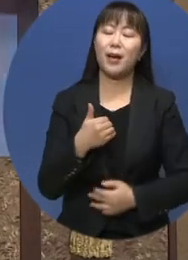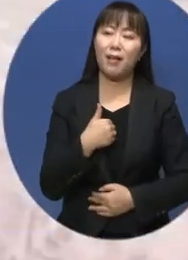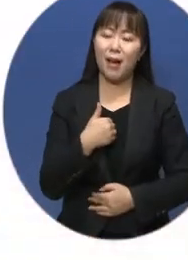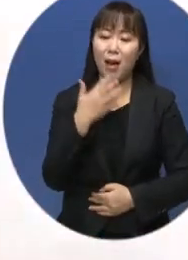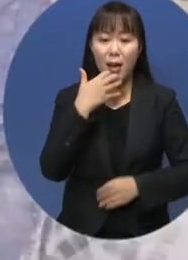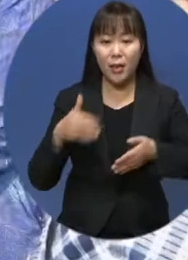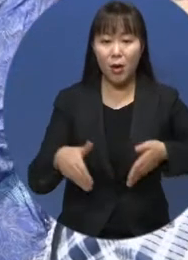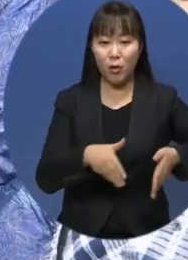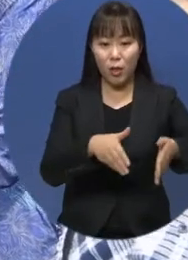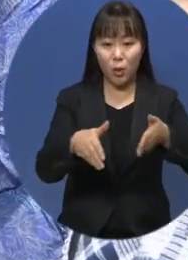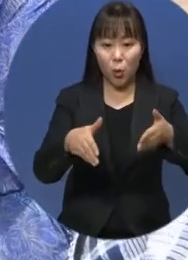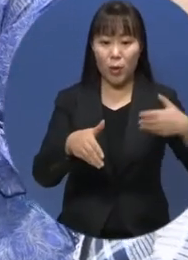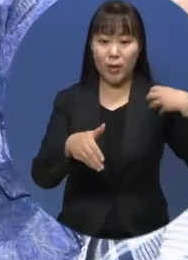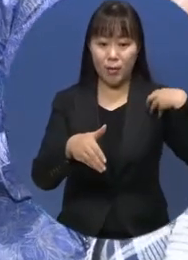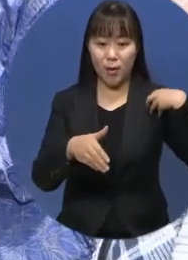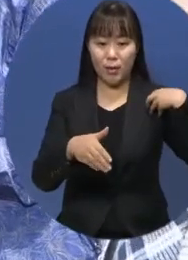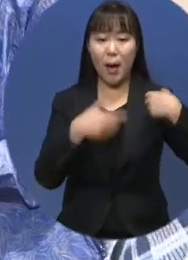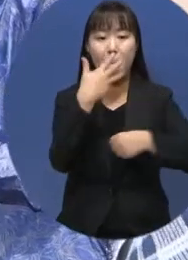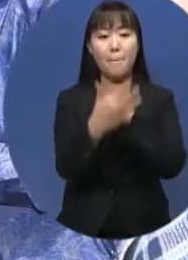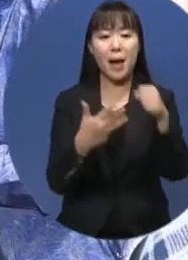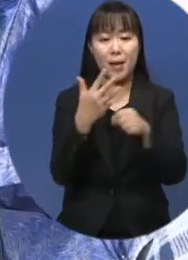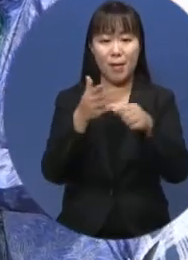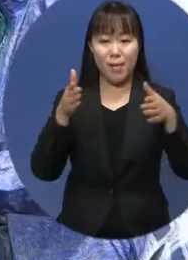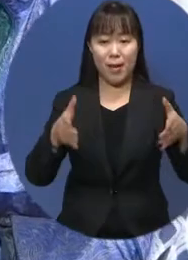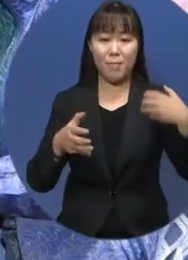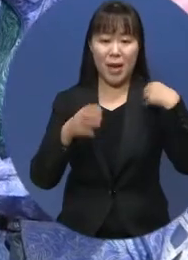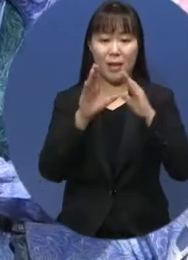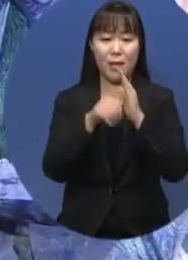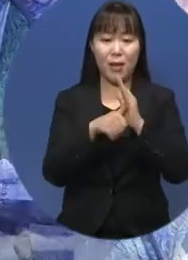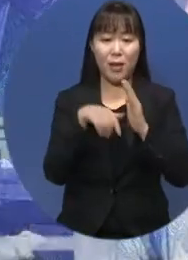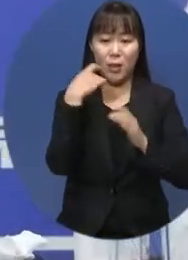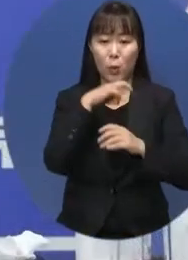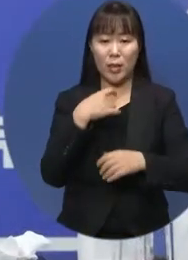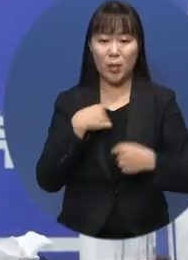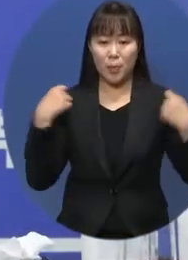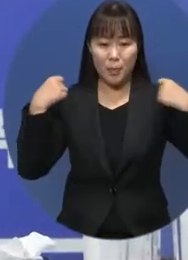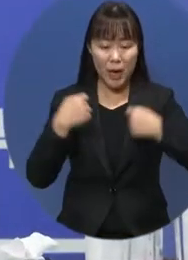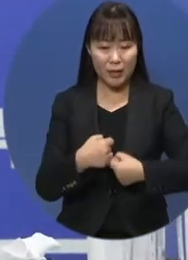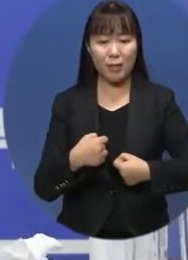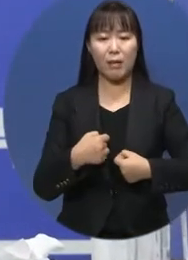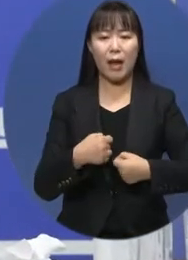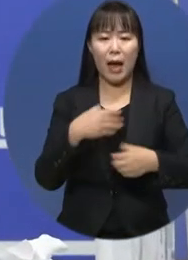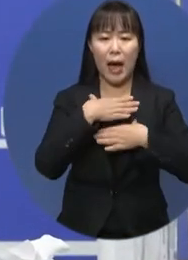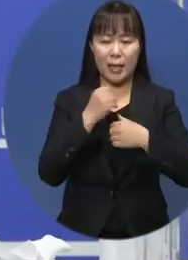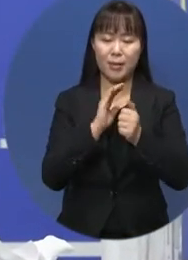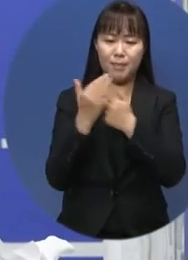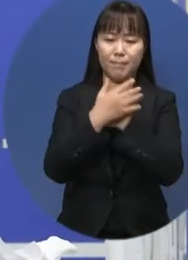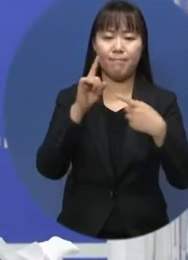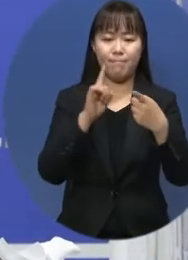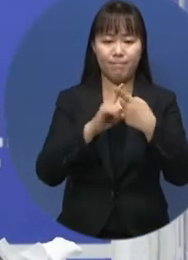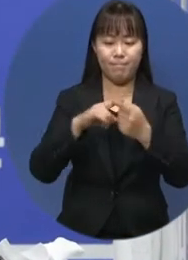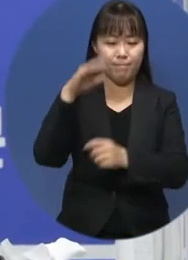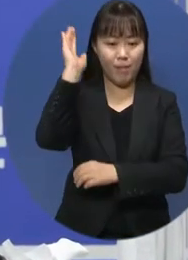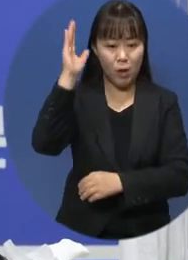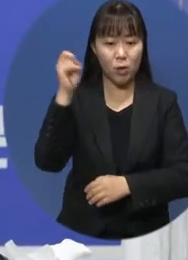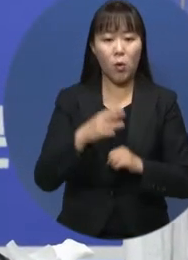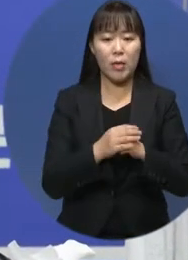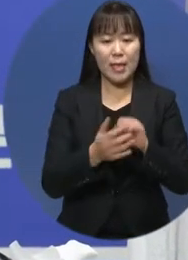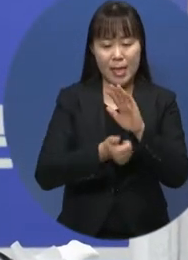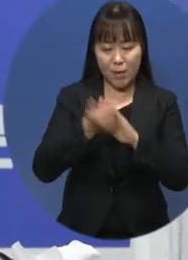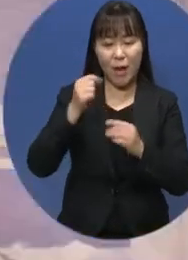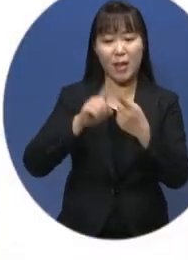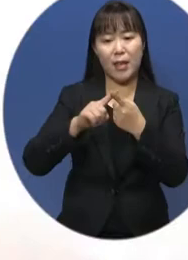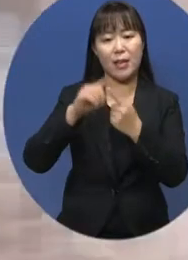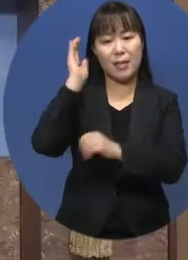경기도의원 을 8년 동안 할 때도 항상 노란 샤스 를 이루어져서 안전 을 강조했고 예 또 이 노란 샤스 가 희망을